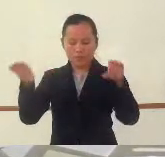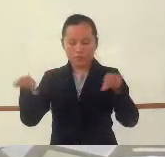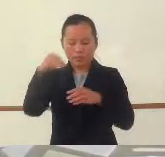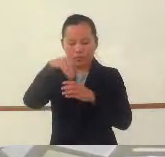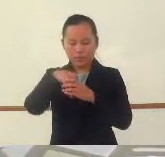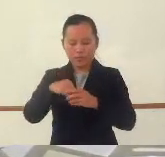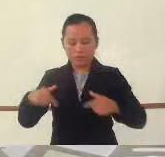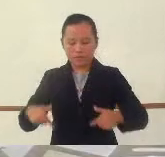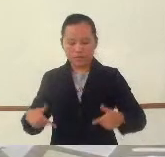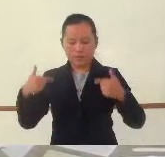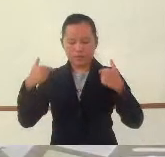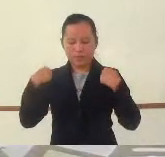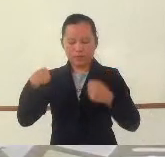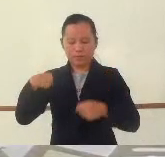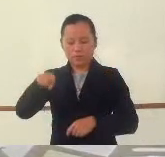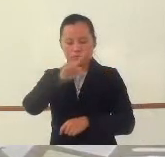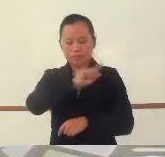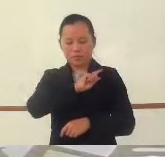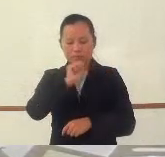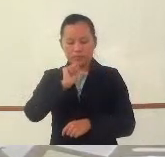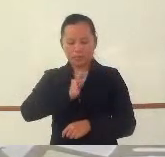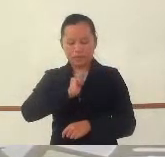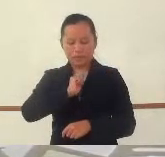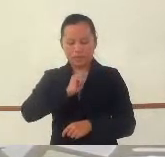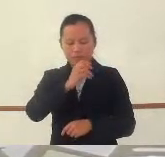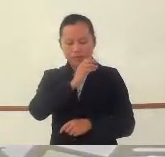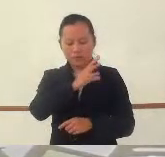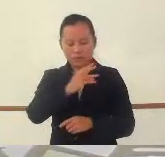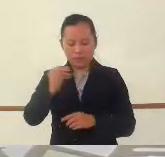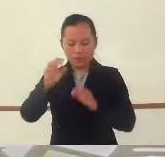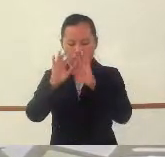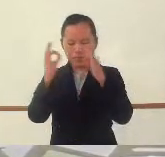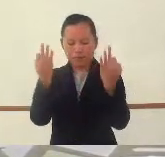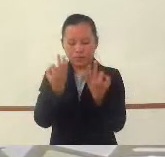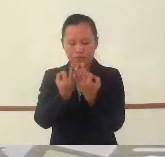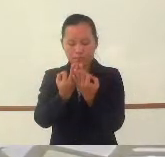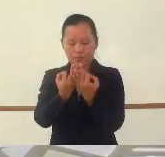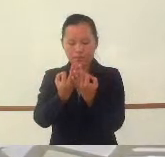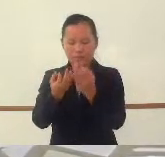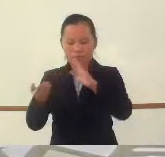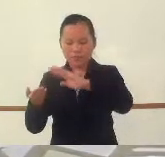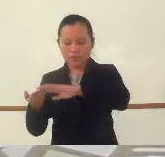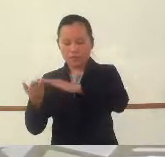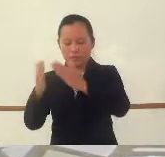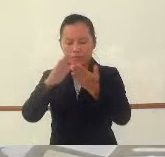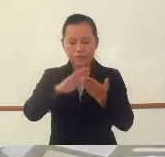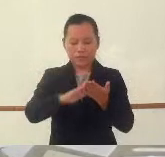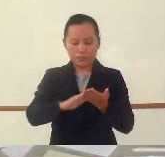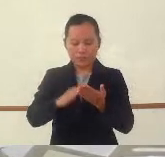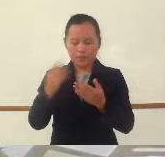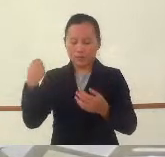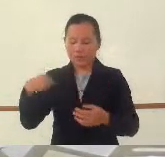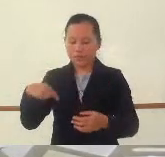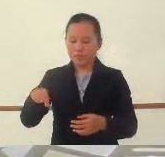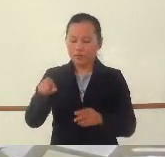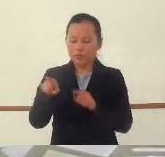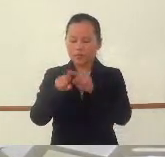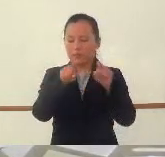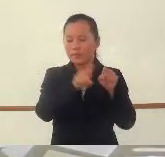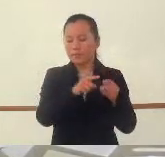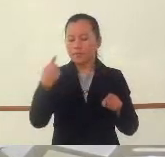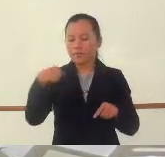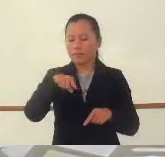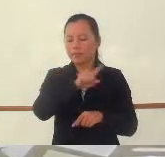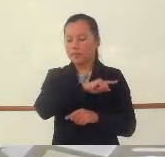kami sendiri, di dalam keluarga kami dan komuniti kami, sementara kami menantikan